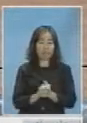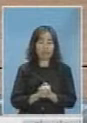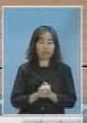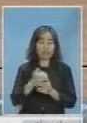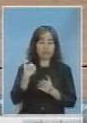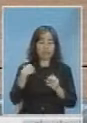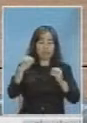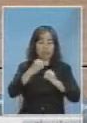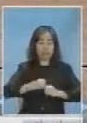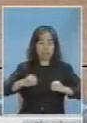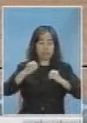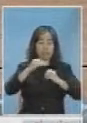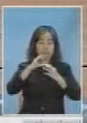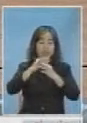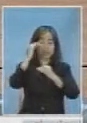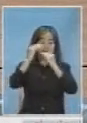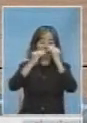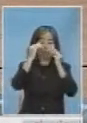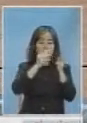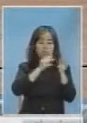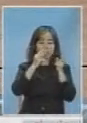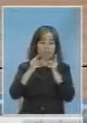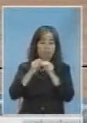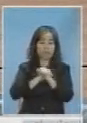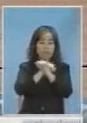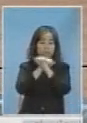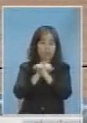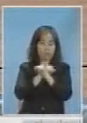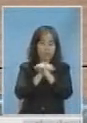ม่มีการพัฒนากลไกในการป้องกัน